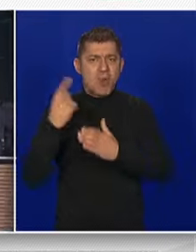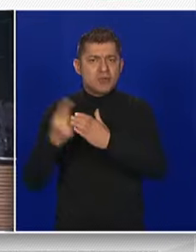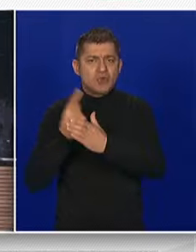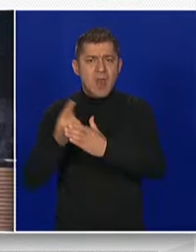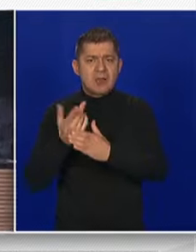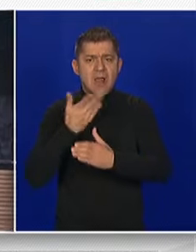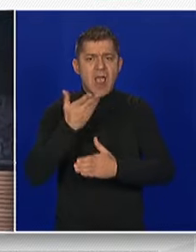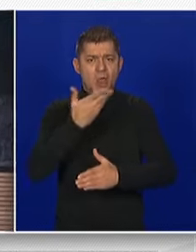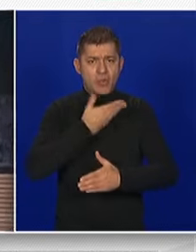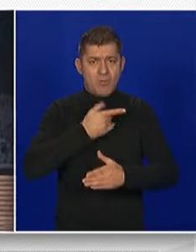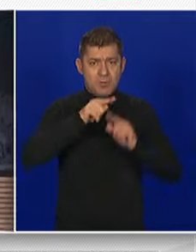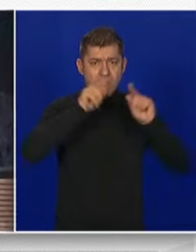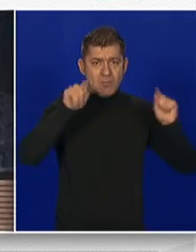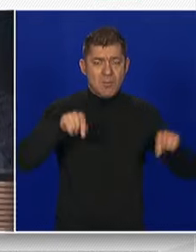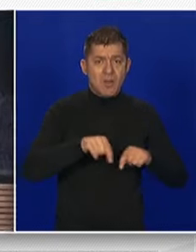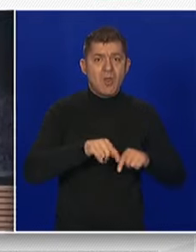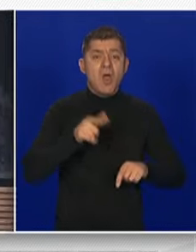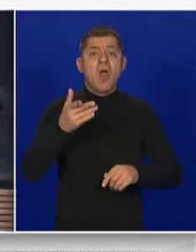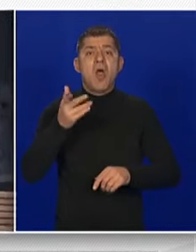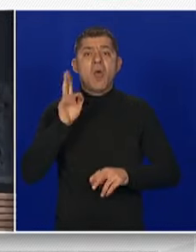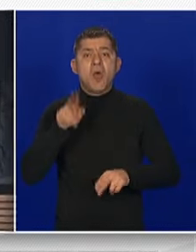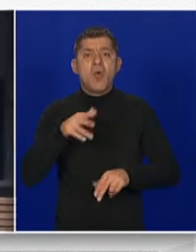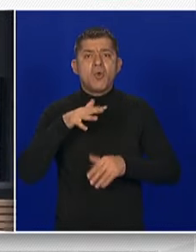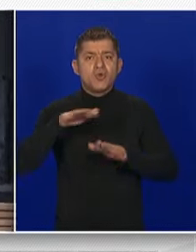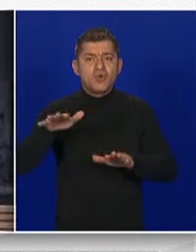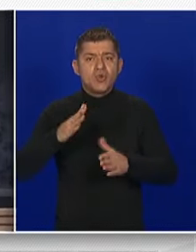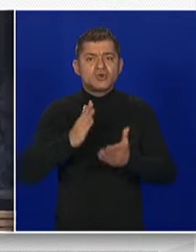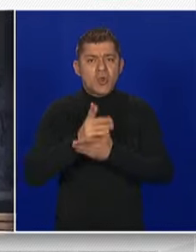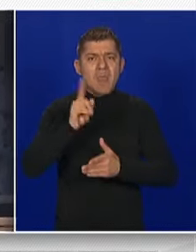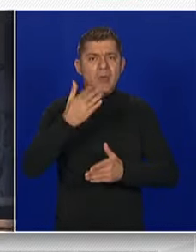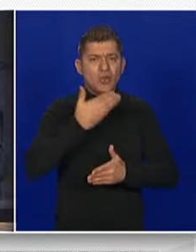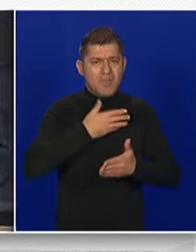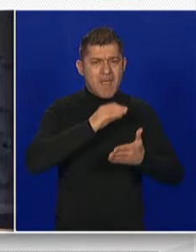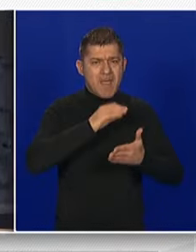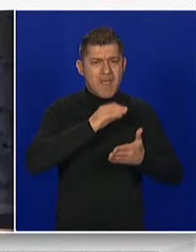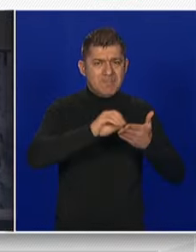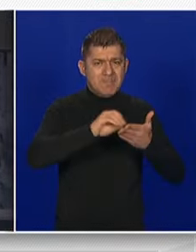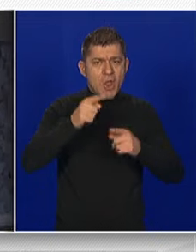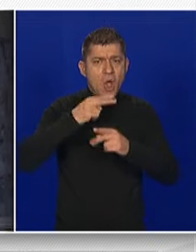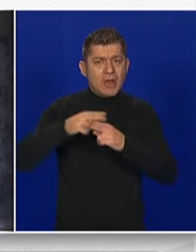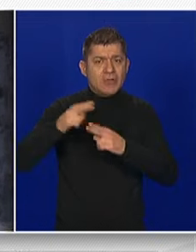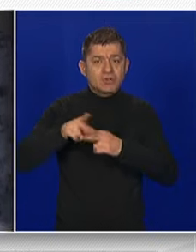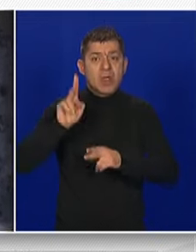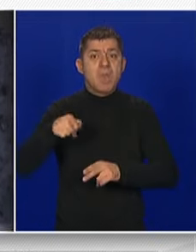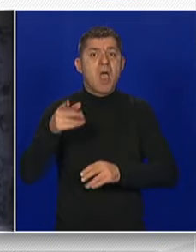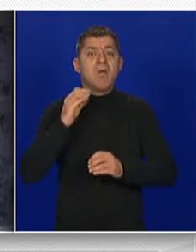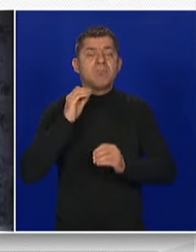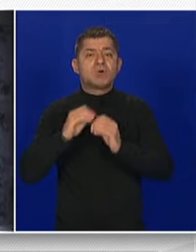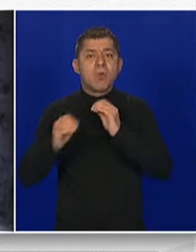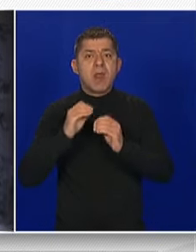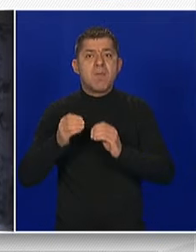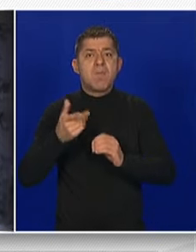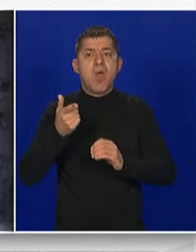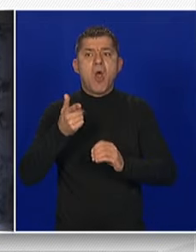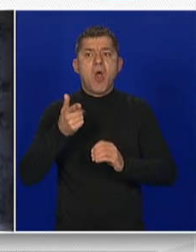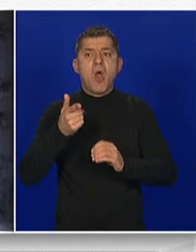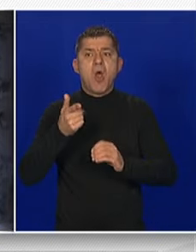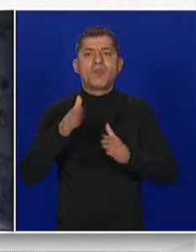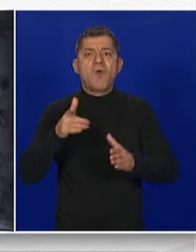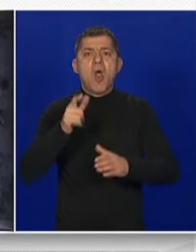li ste svjesni činjenice da ukoliko ljudi ne dobe pisano rješenje, imaju problema sa otvaranjem